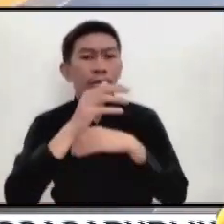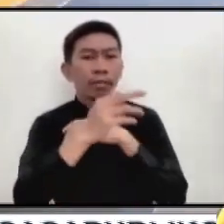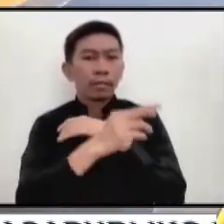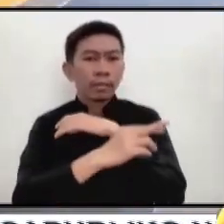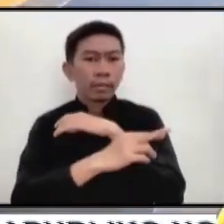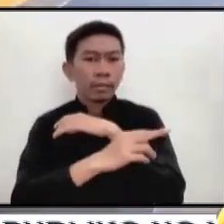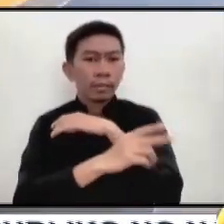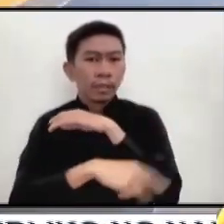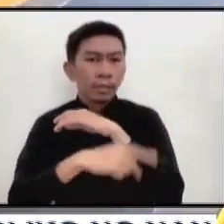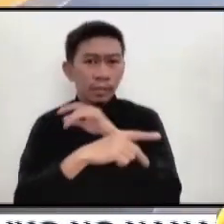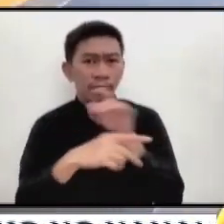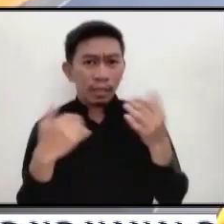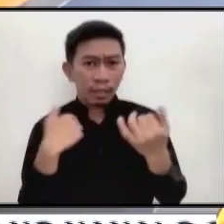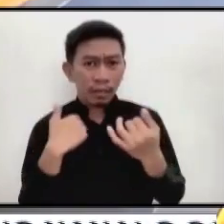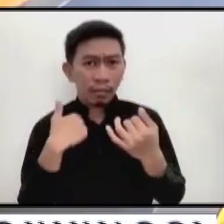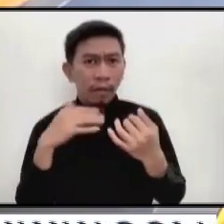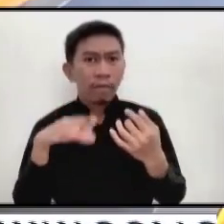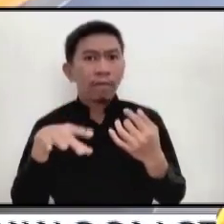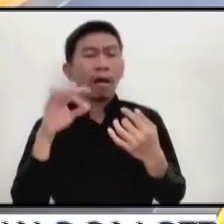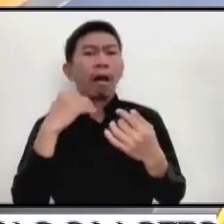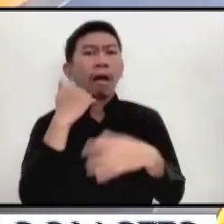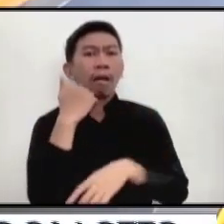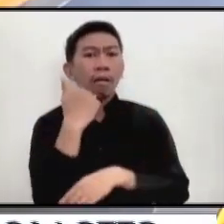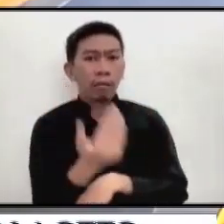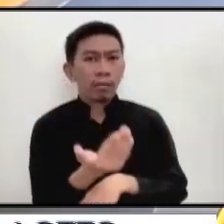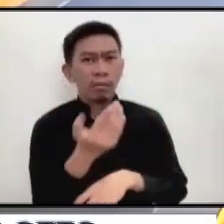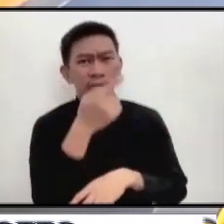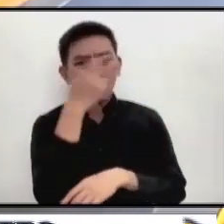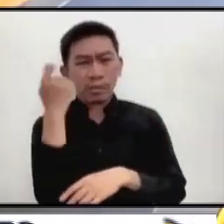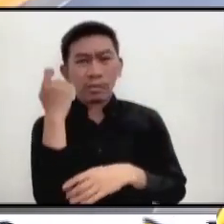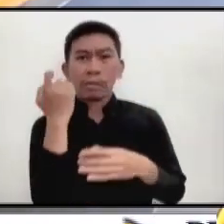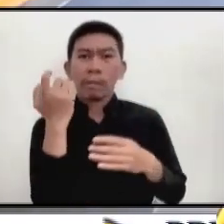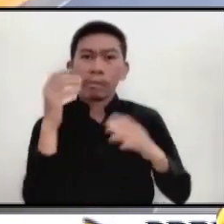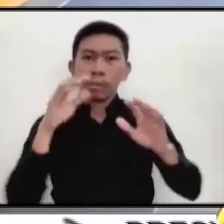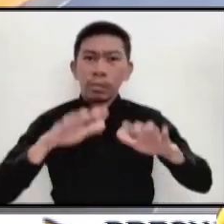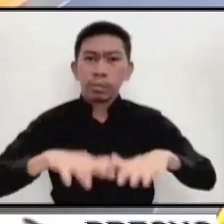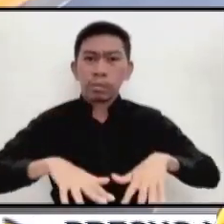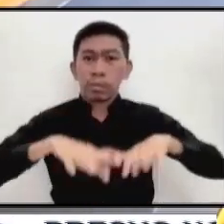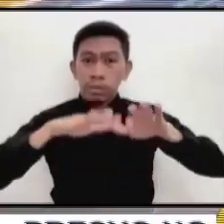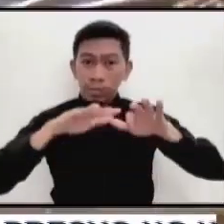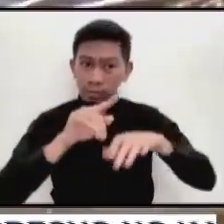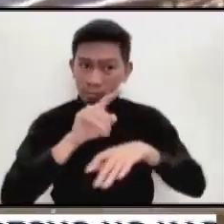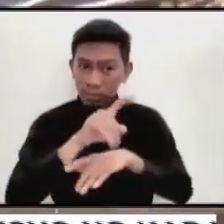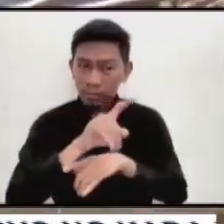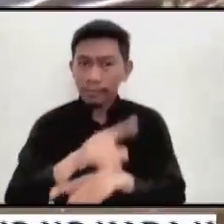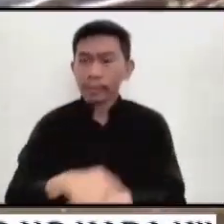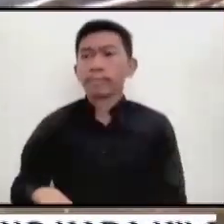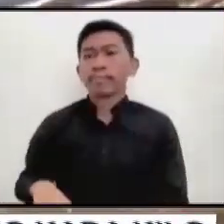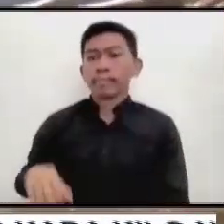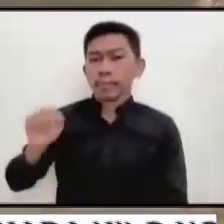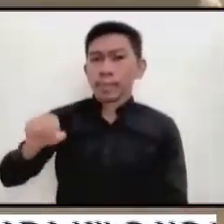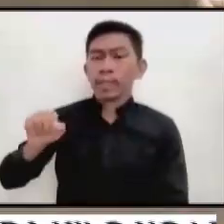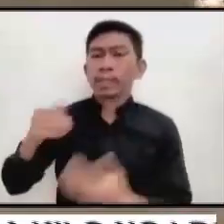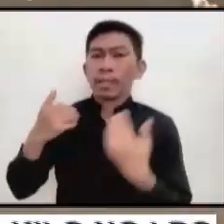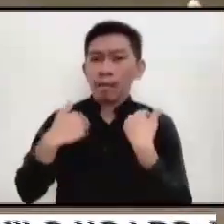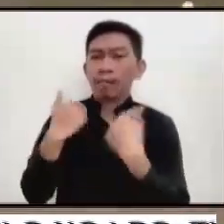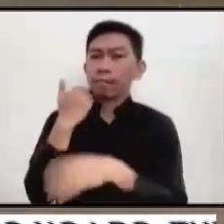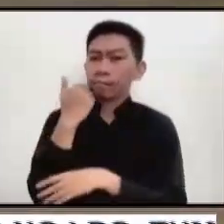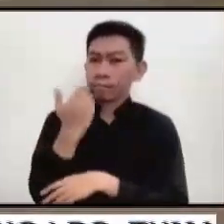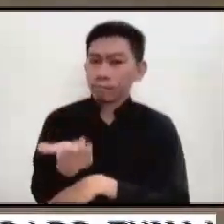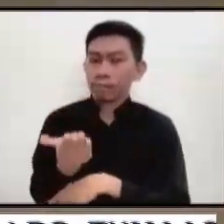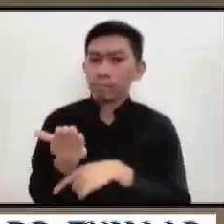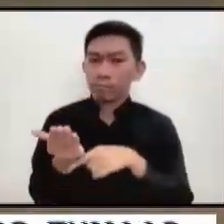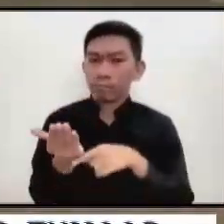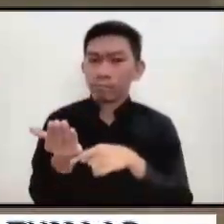because of this incident po ng mga pagbaha, sir? Yes po, meron na rin po mga casualty. May natabunan ng lupa